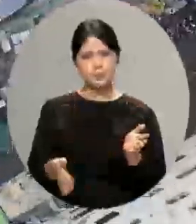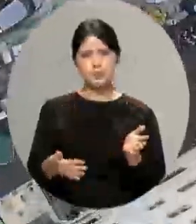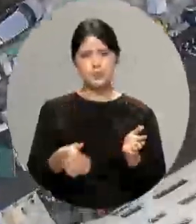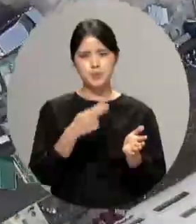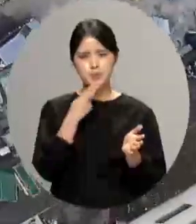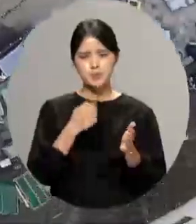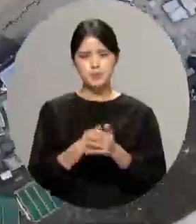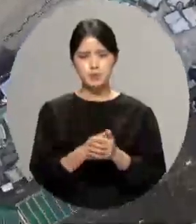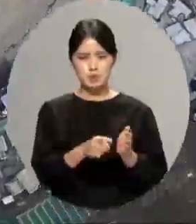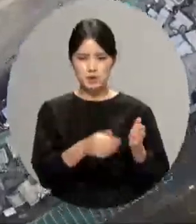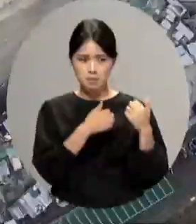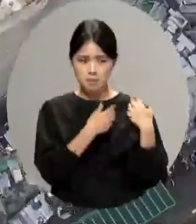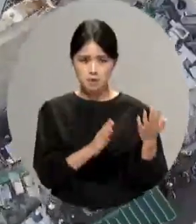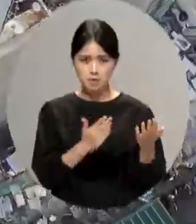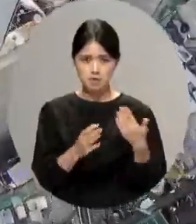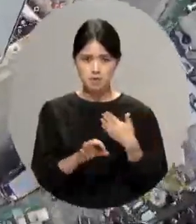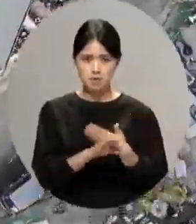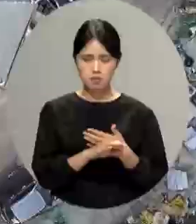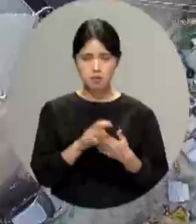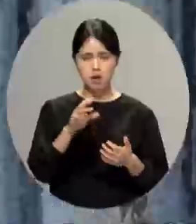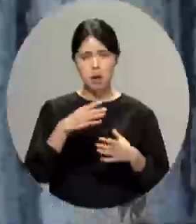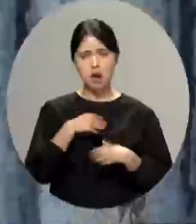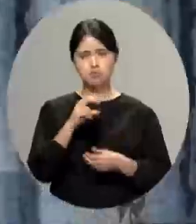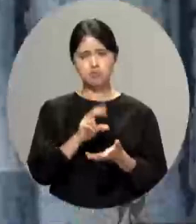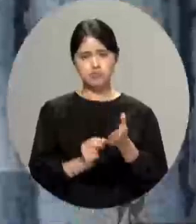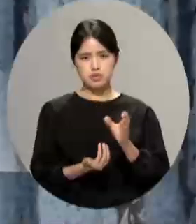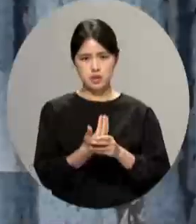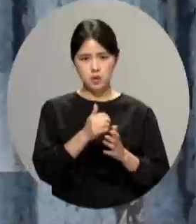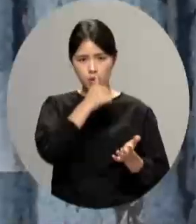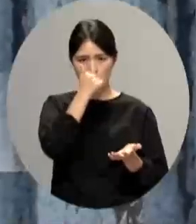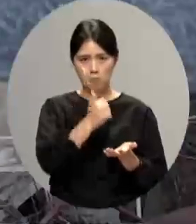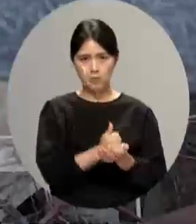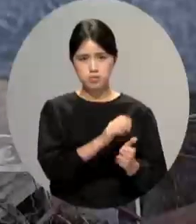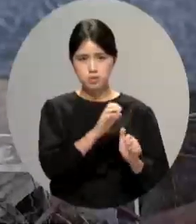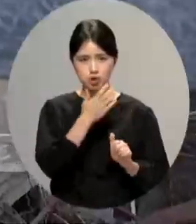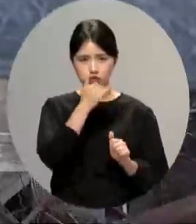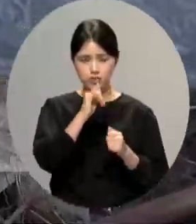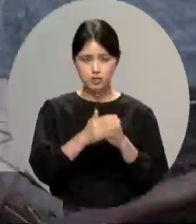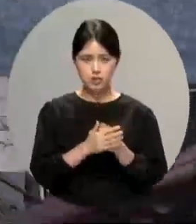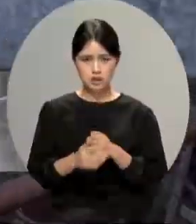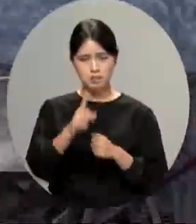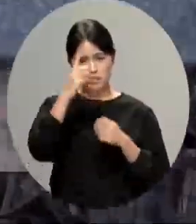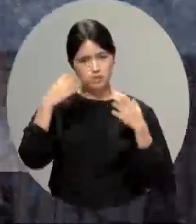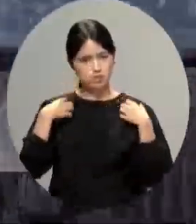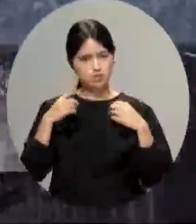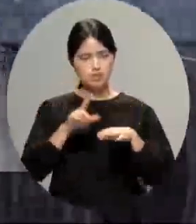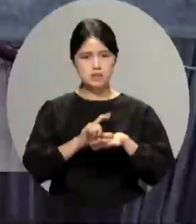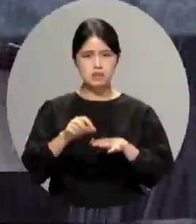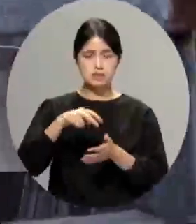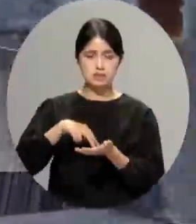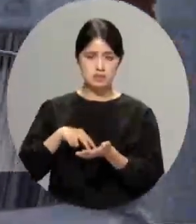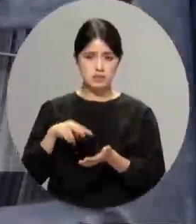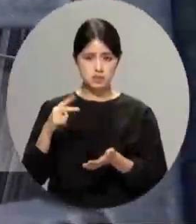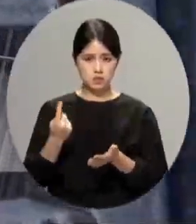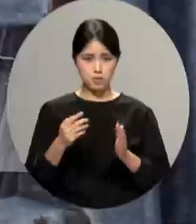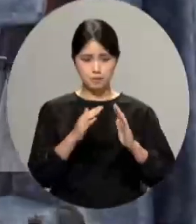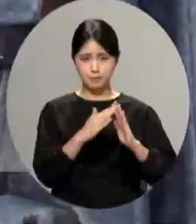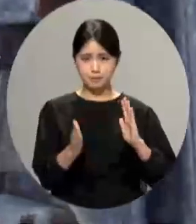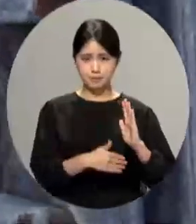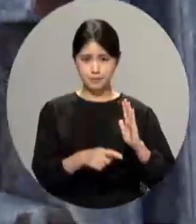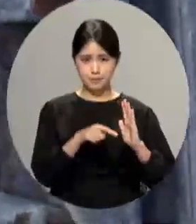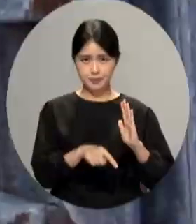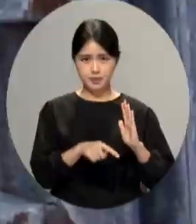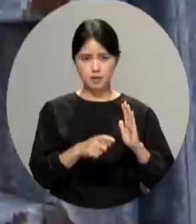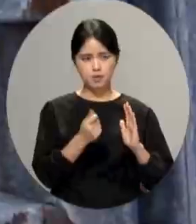빈집이 방치되면 안전 문제가 발생하고 범죄의 온상이 될 수 있어 정부와 지자체 차원에서도 빈집 정비는